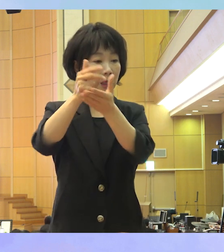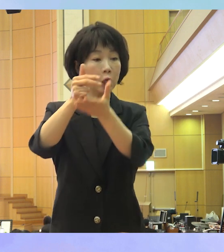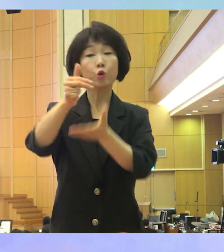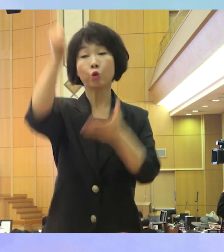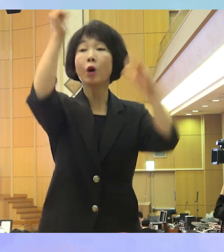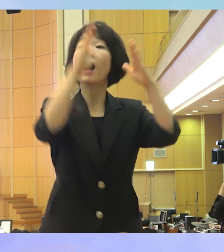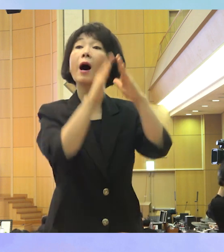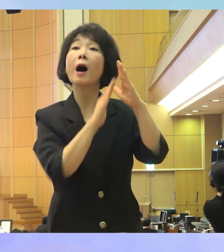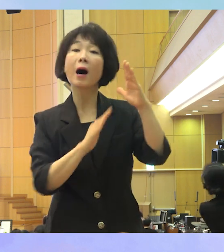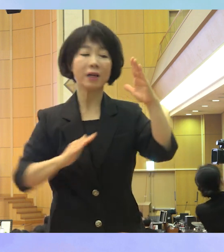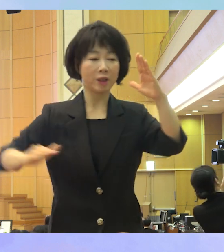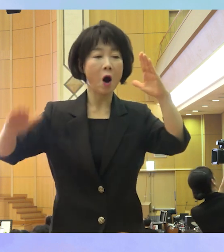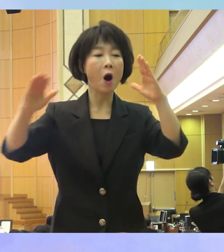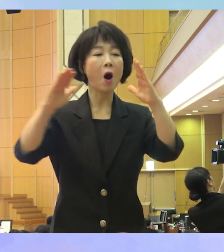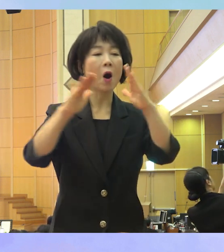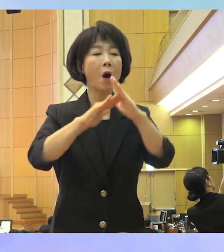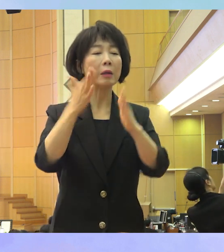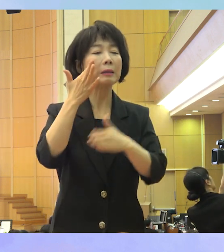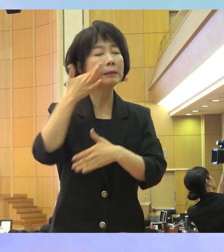주의